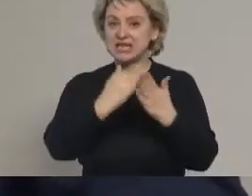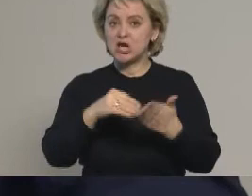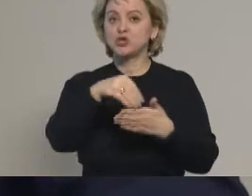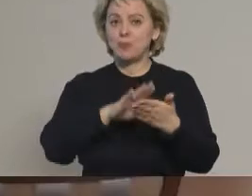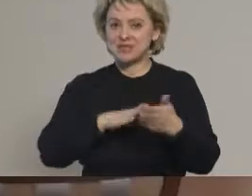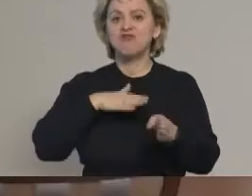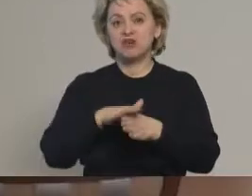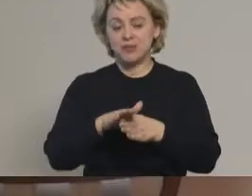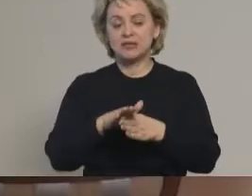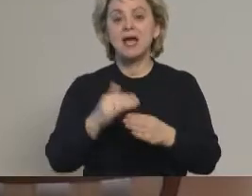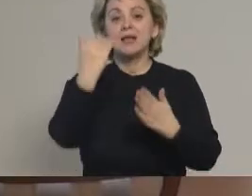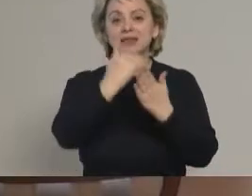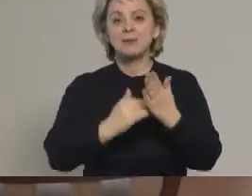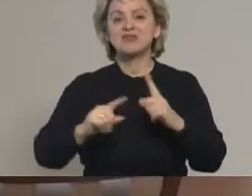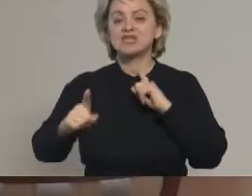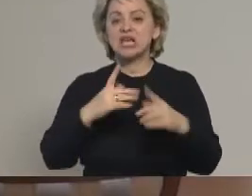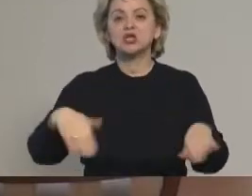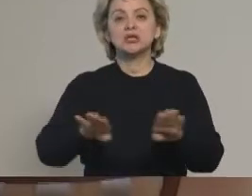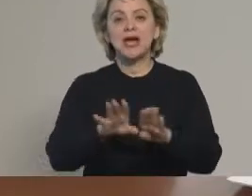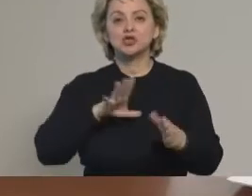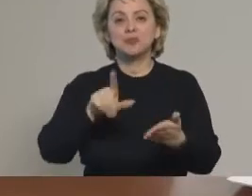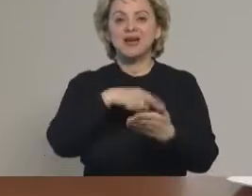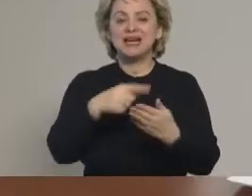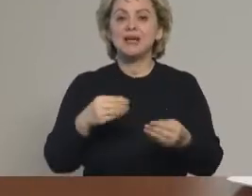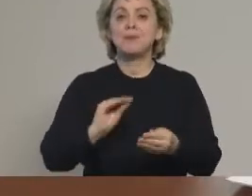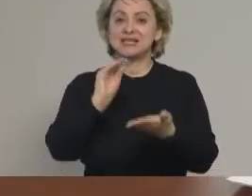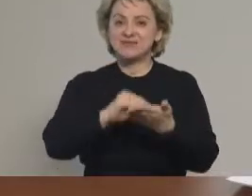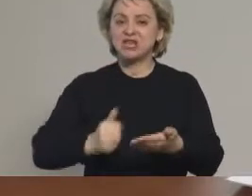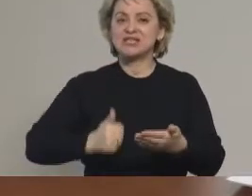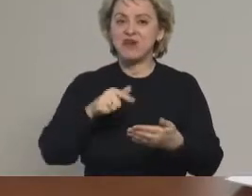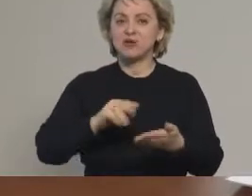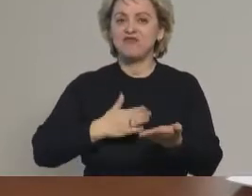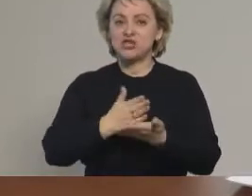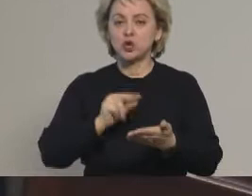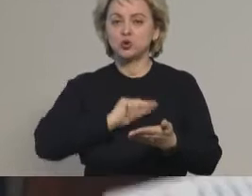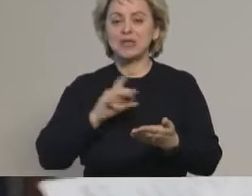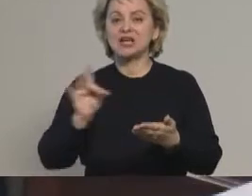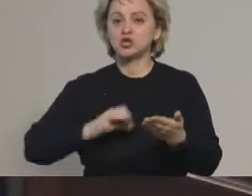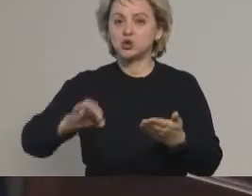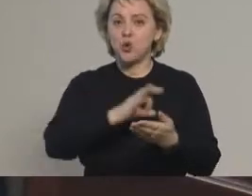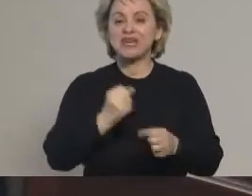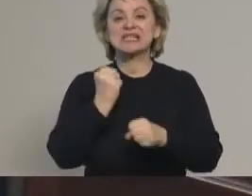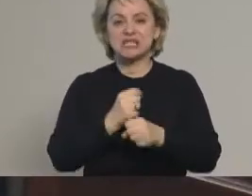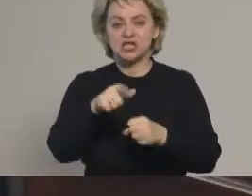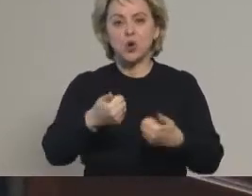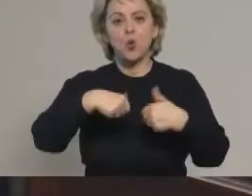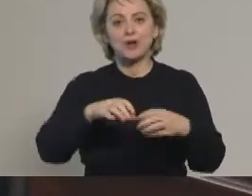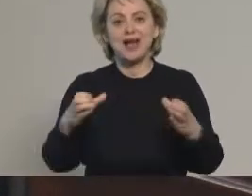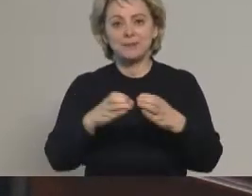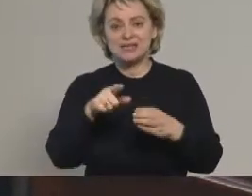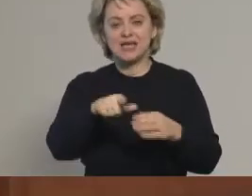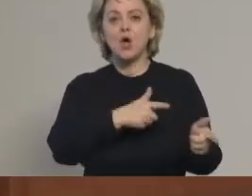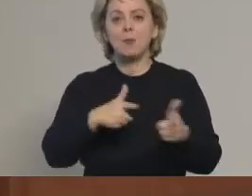поставленные выполним. На повестке заседания также были вопросы о присвоении звания ветеран труда Ростовской области и создании оргкомитетов